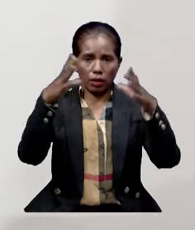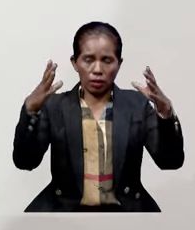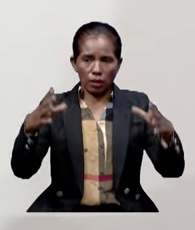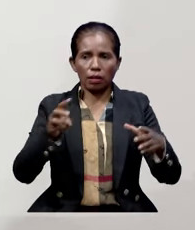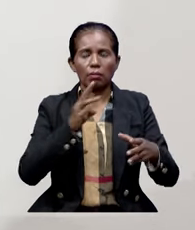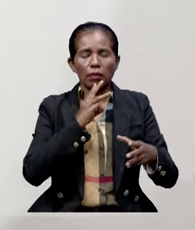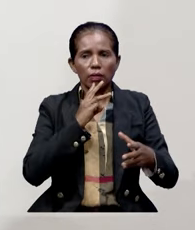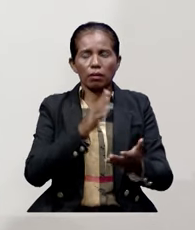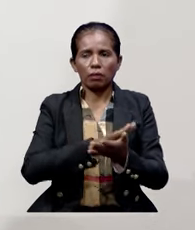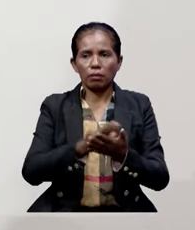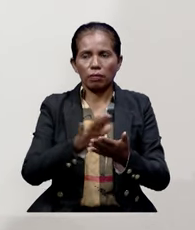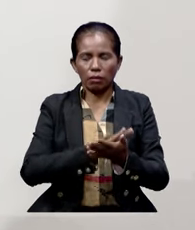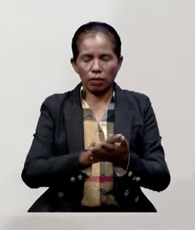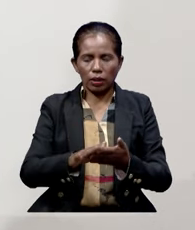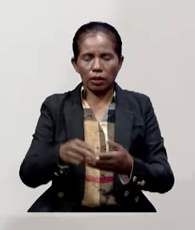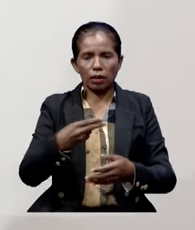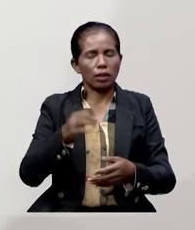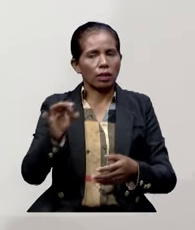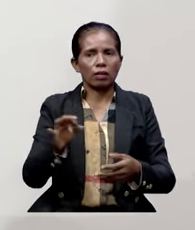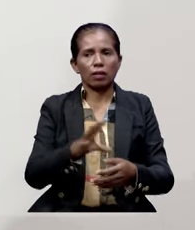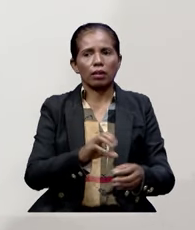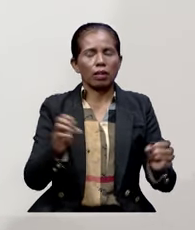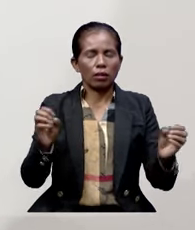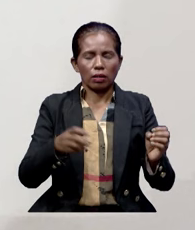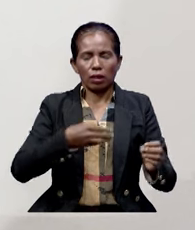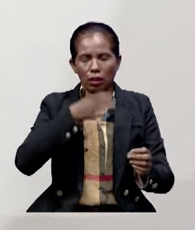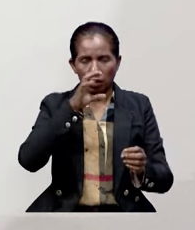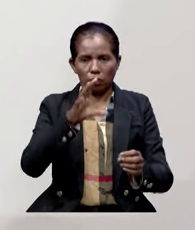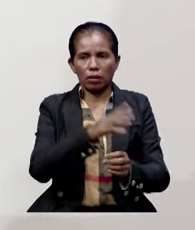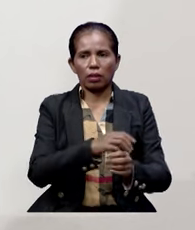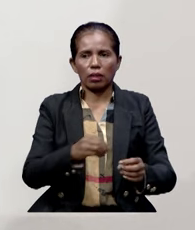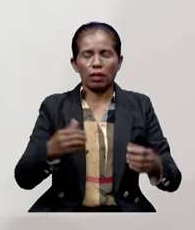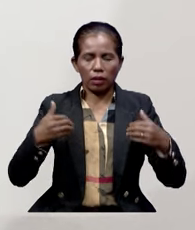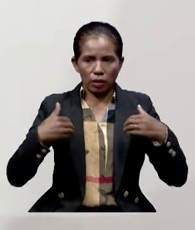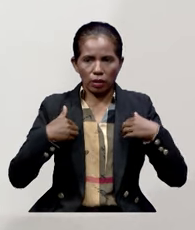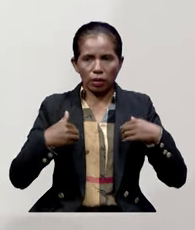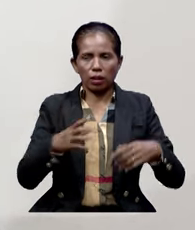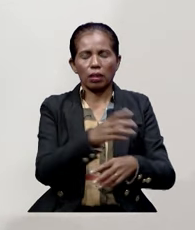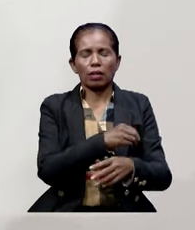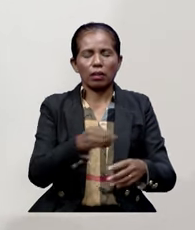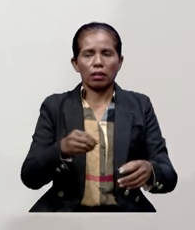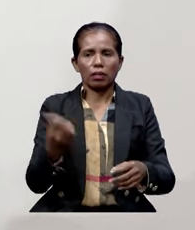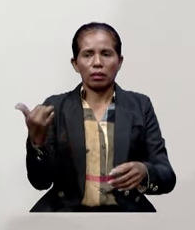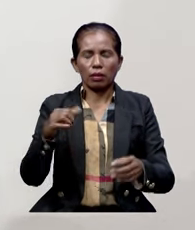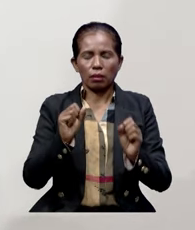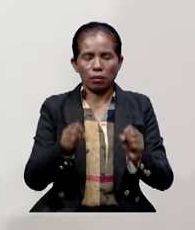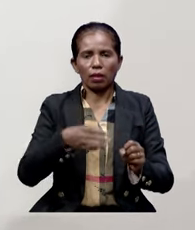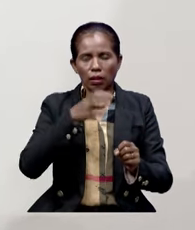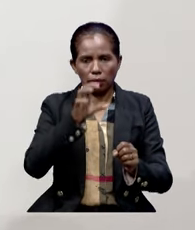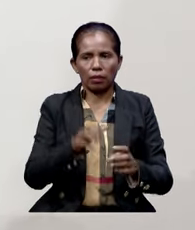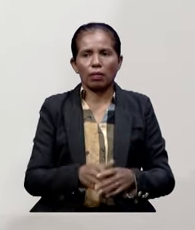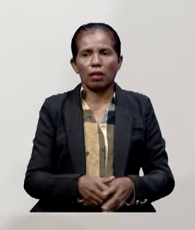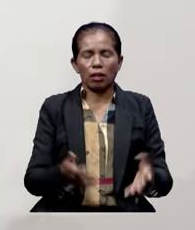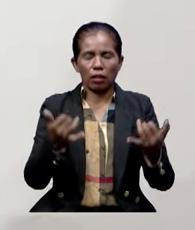BNE perfasi ikan los persihari sehat him. Him ini ia dunia turun ira khusus na BNE sira bela konsumu ba.